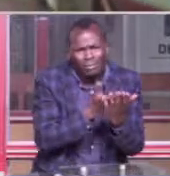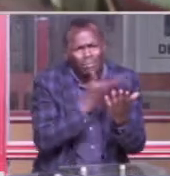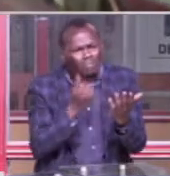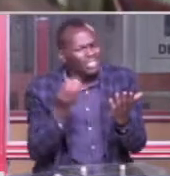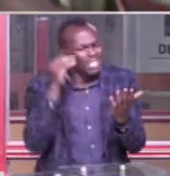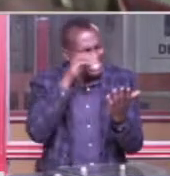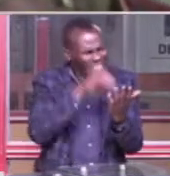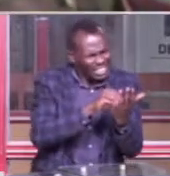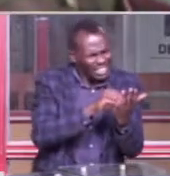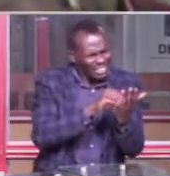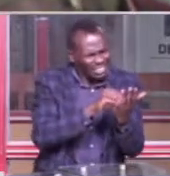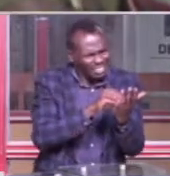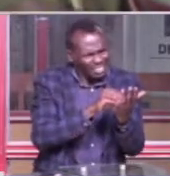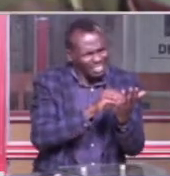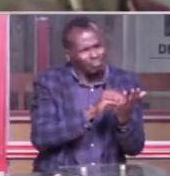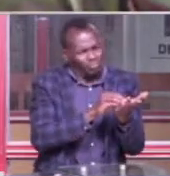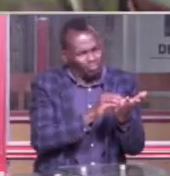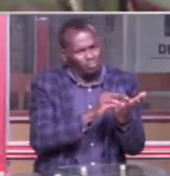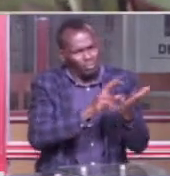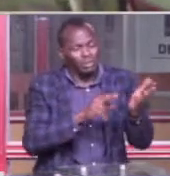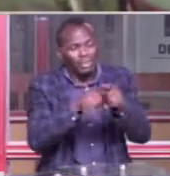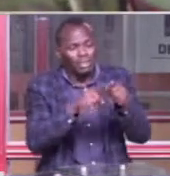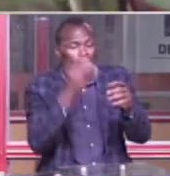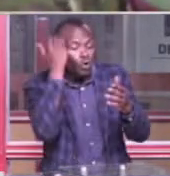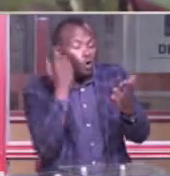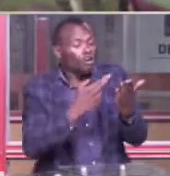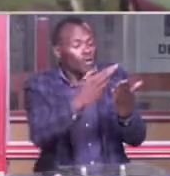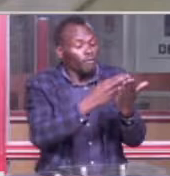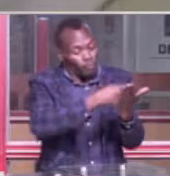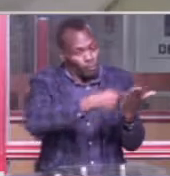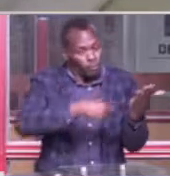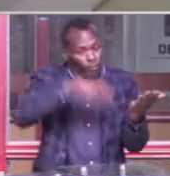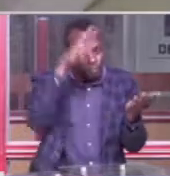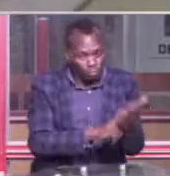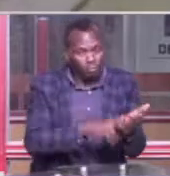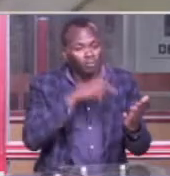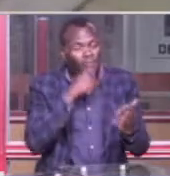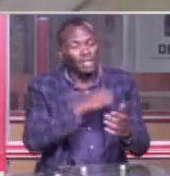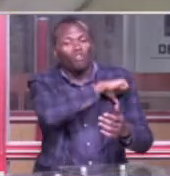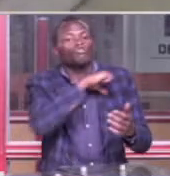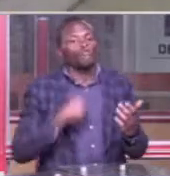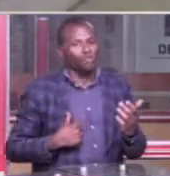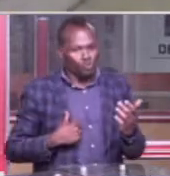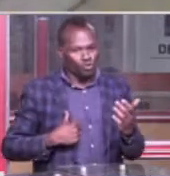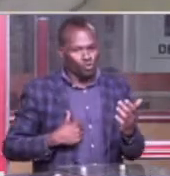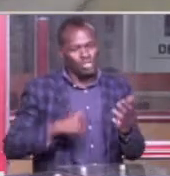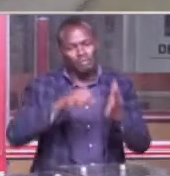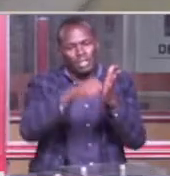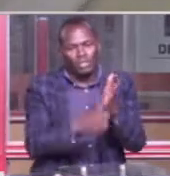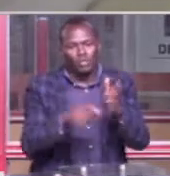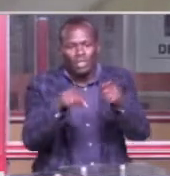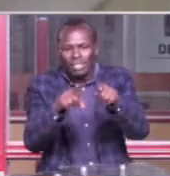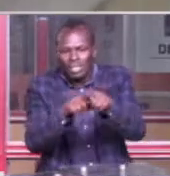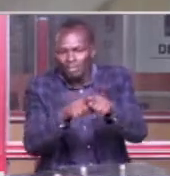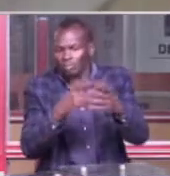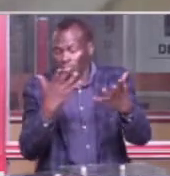Wano kkooti ewandiise nti omusango agweganye wabula omusango gw'okubiri ogw'okusangibwa n'amasasi 18 Buchanan agweganye. Oludda